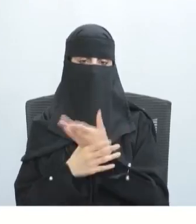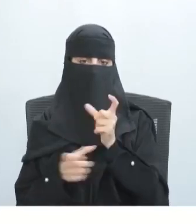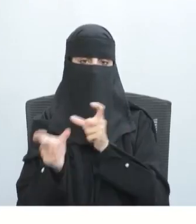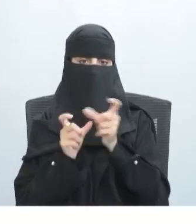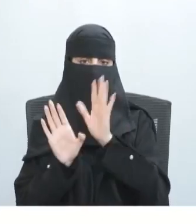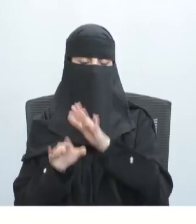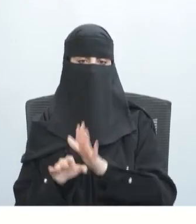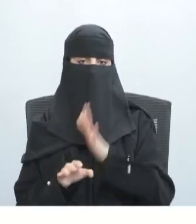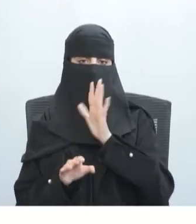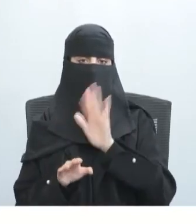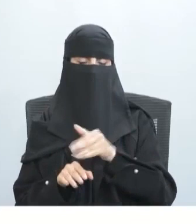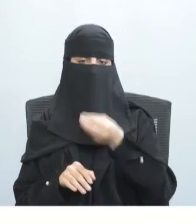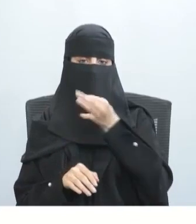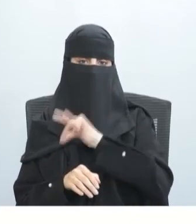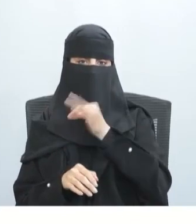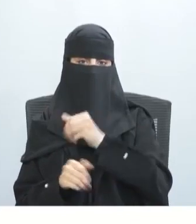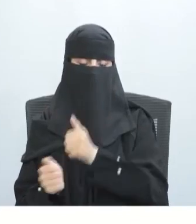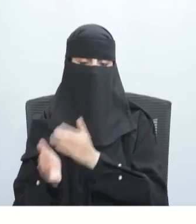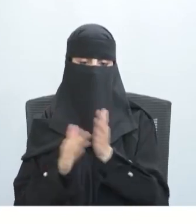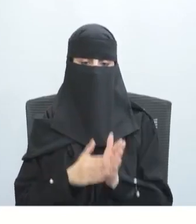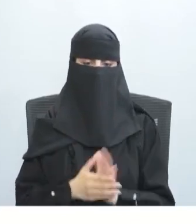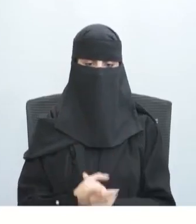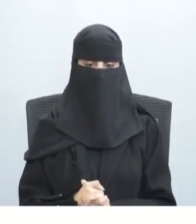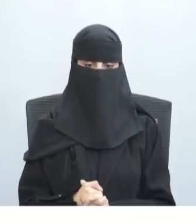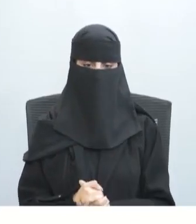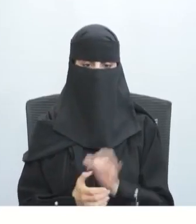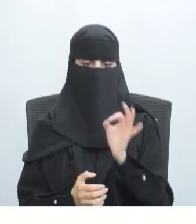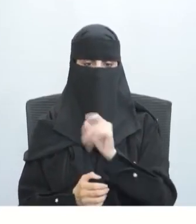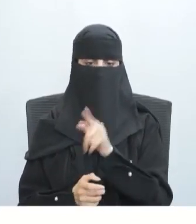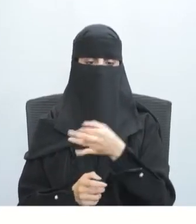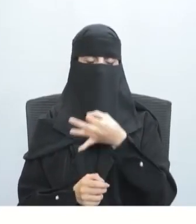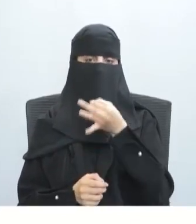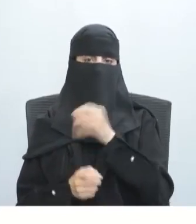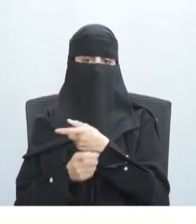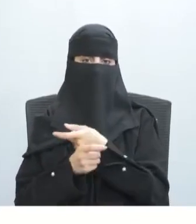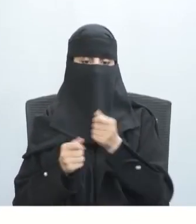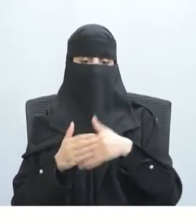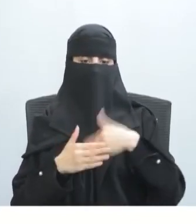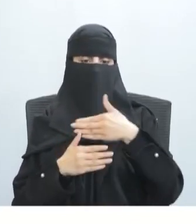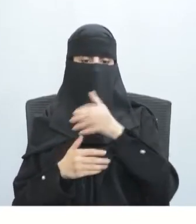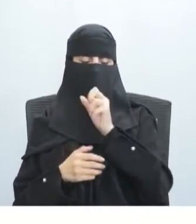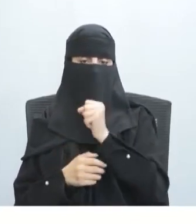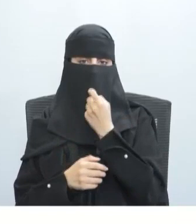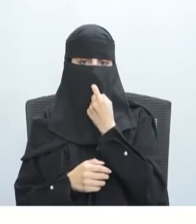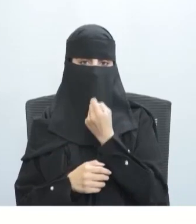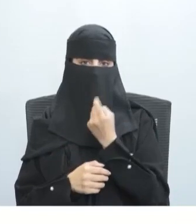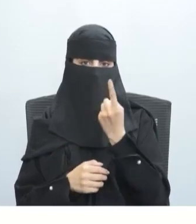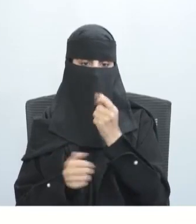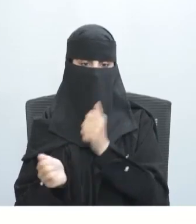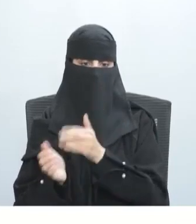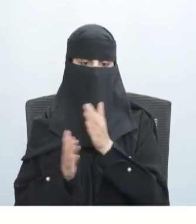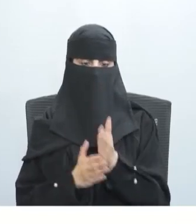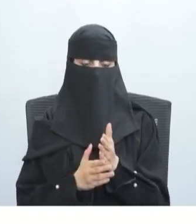المستقبليه للمبالغ المدخره ناخذ مثال ما القيمه المستقبليه